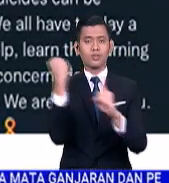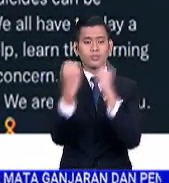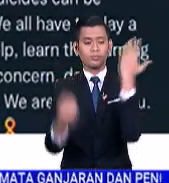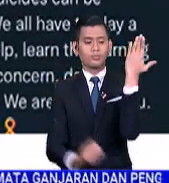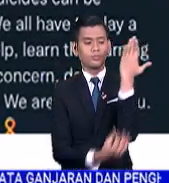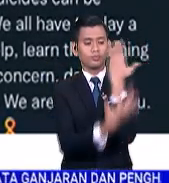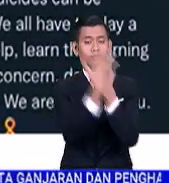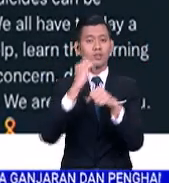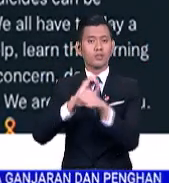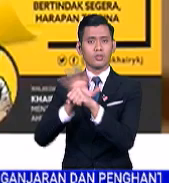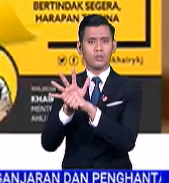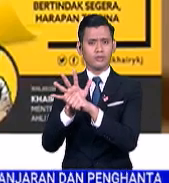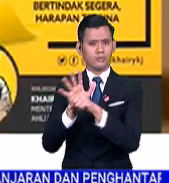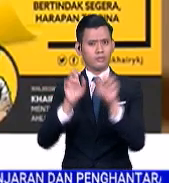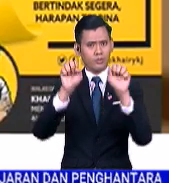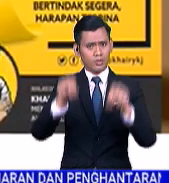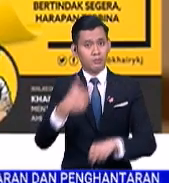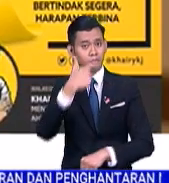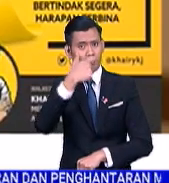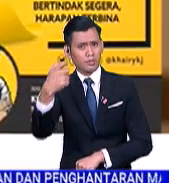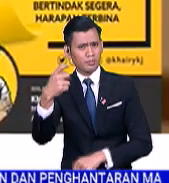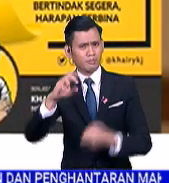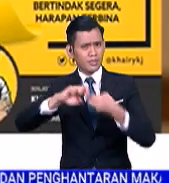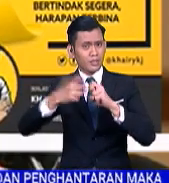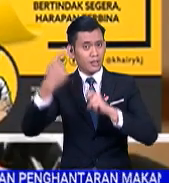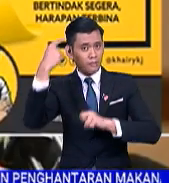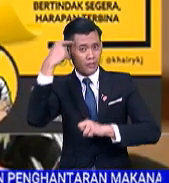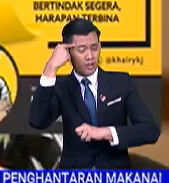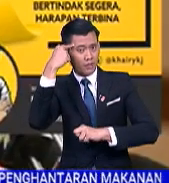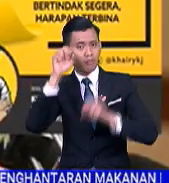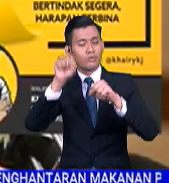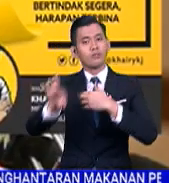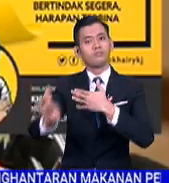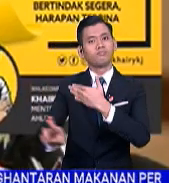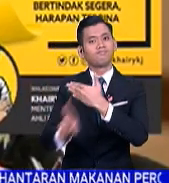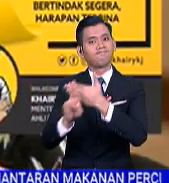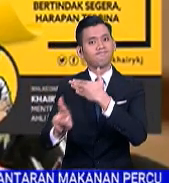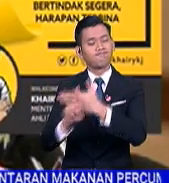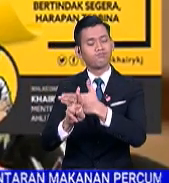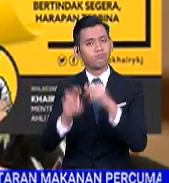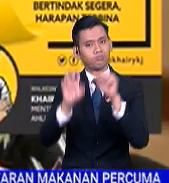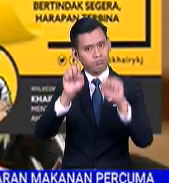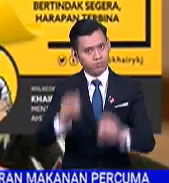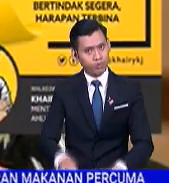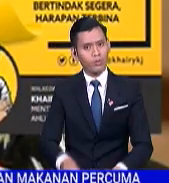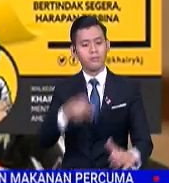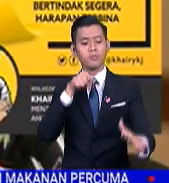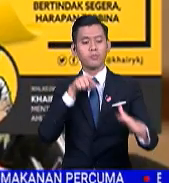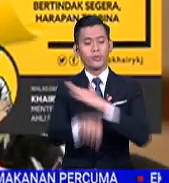-19 mempengaruhi kesihatan mental yang turut meningkatkan risiko untuk membunuh diri. Terima kasih